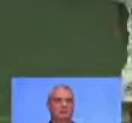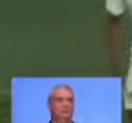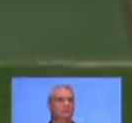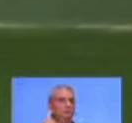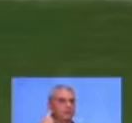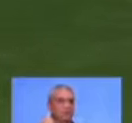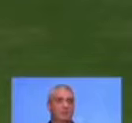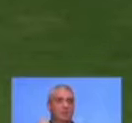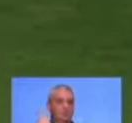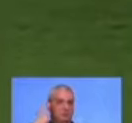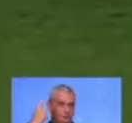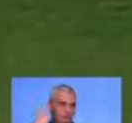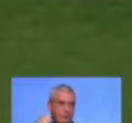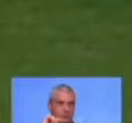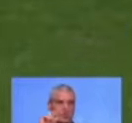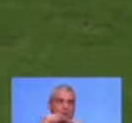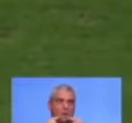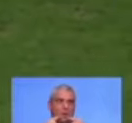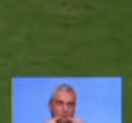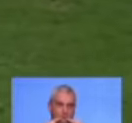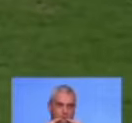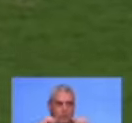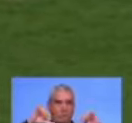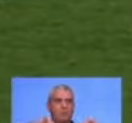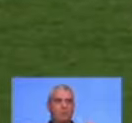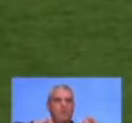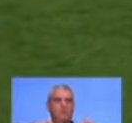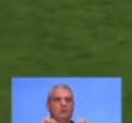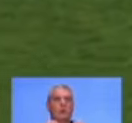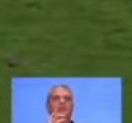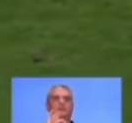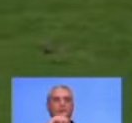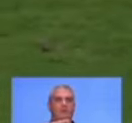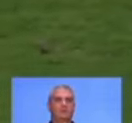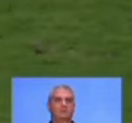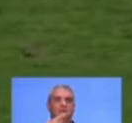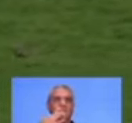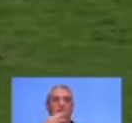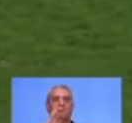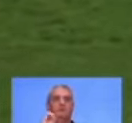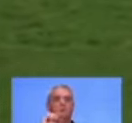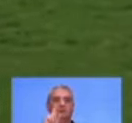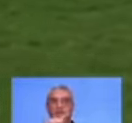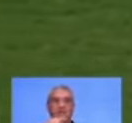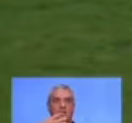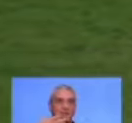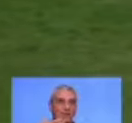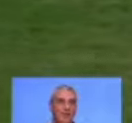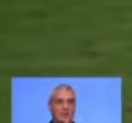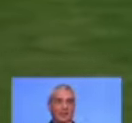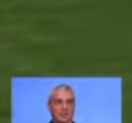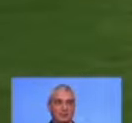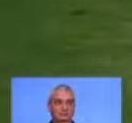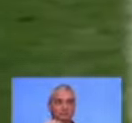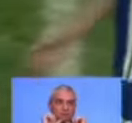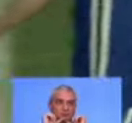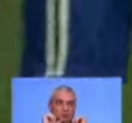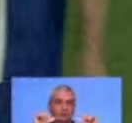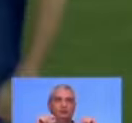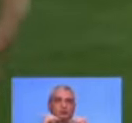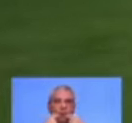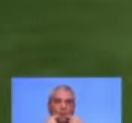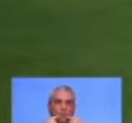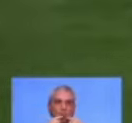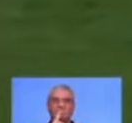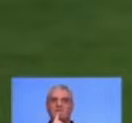אני שומע פה את מועדי בני סכנין, מהרגע שמנשה זלקה עמד להיכנס, שריקות בוז